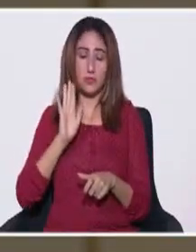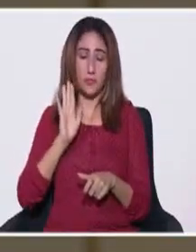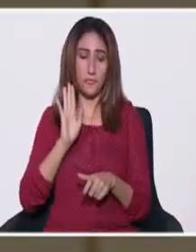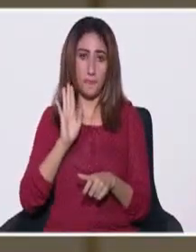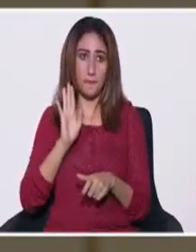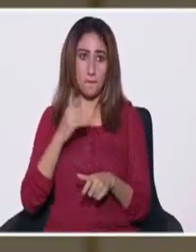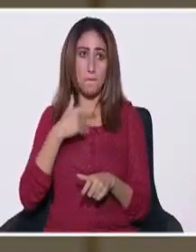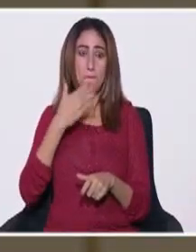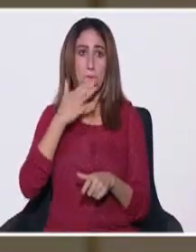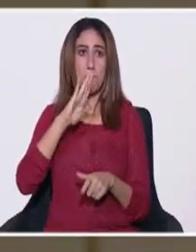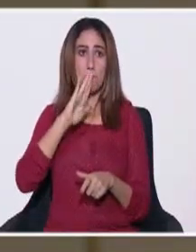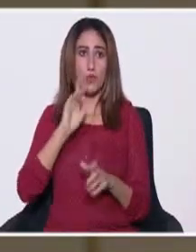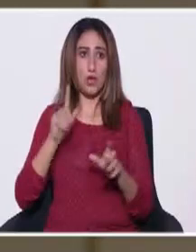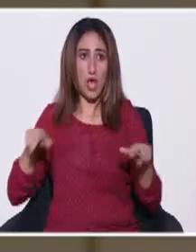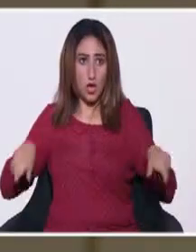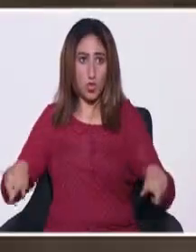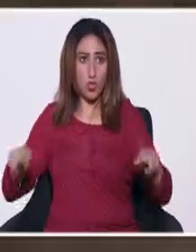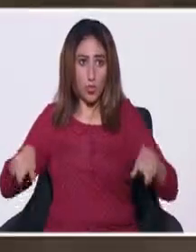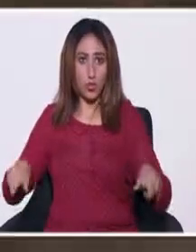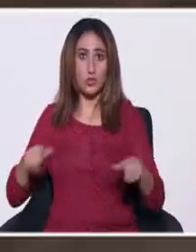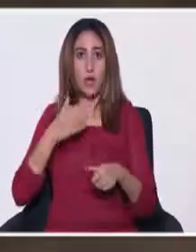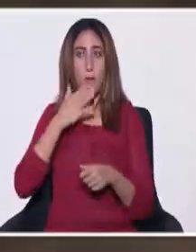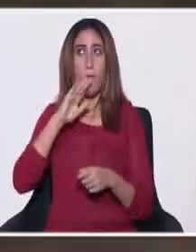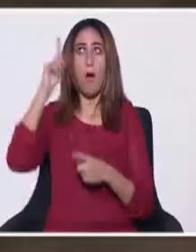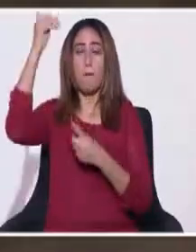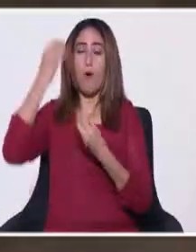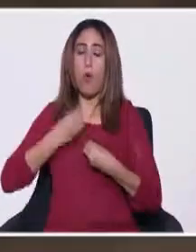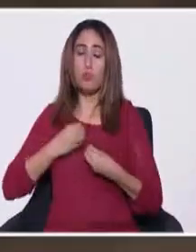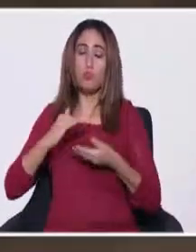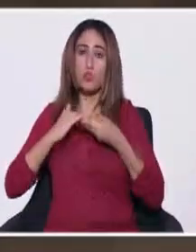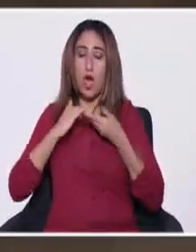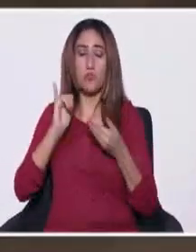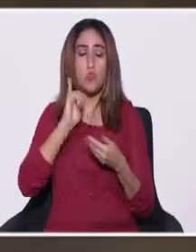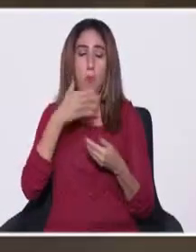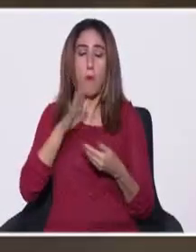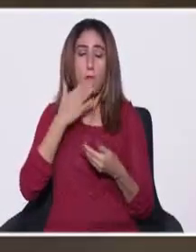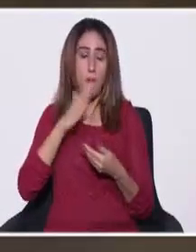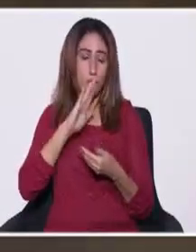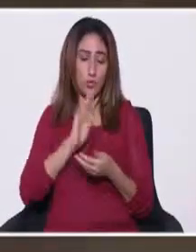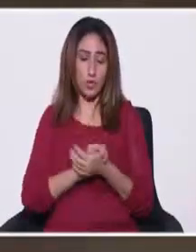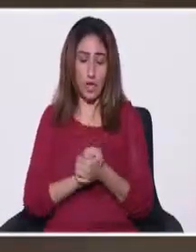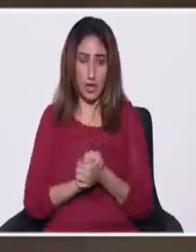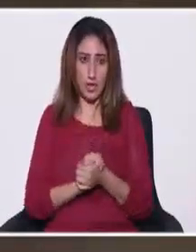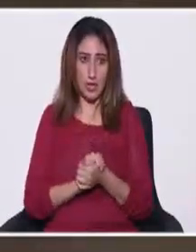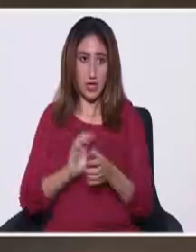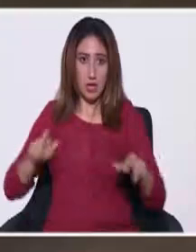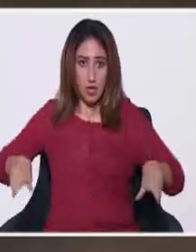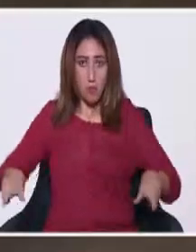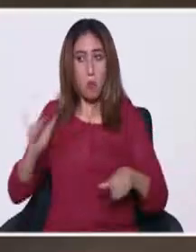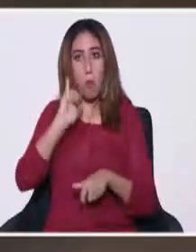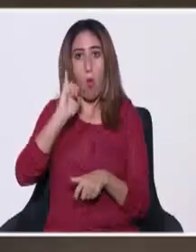إن الكرسي ده رفيق ربنا بعته لي. وفعلا أنا بتعامل معاه لأنه جزء